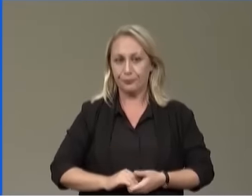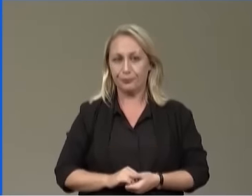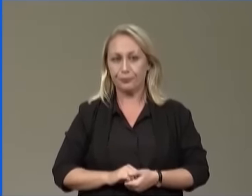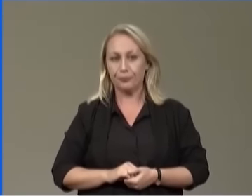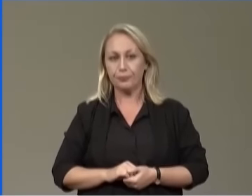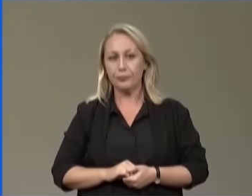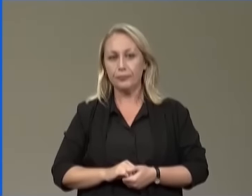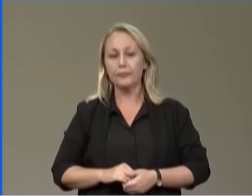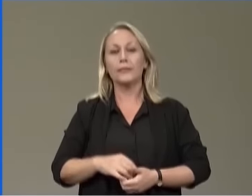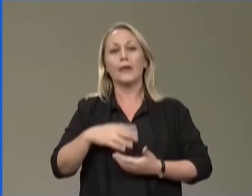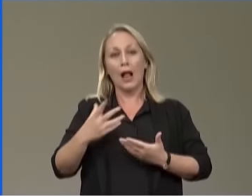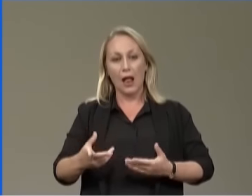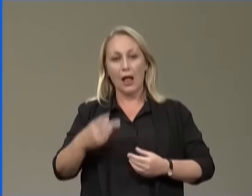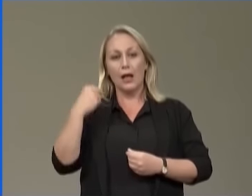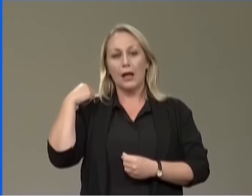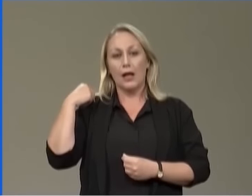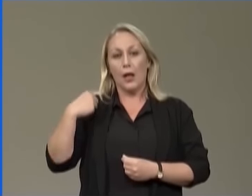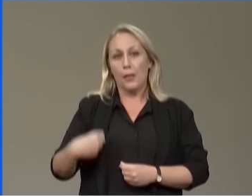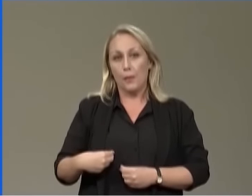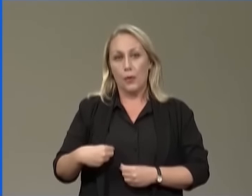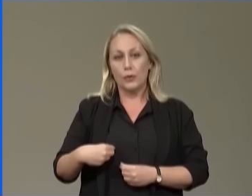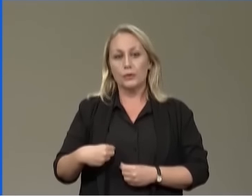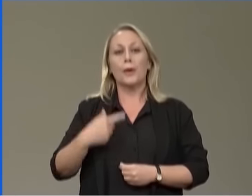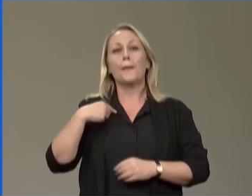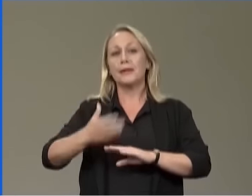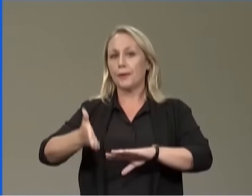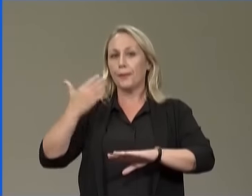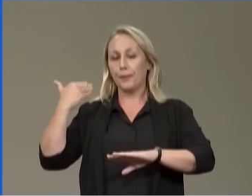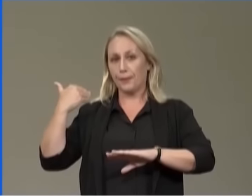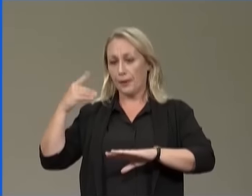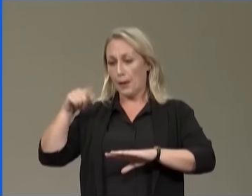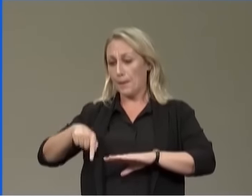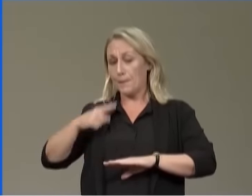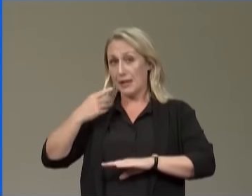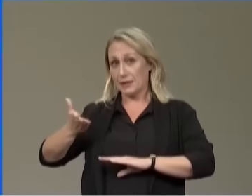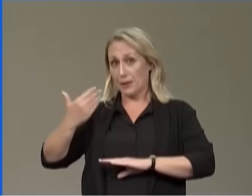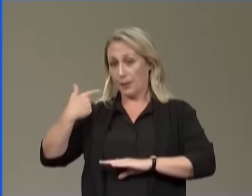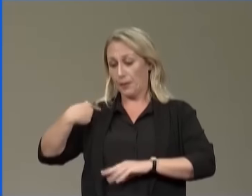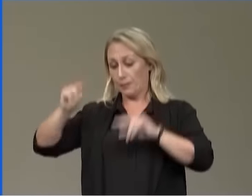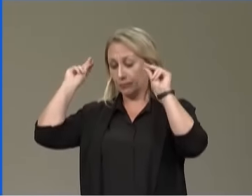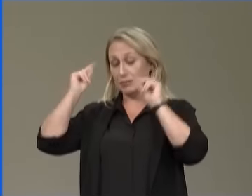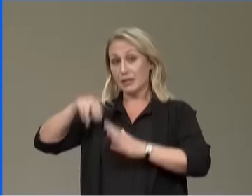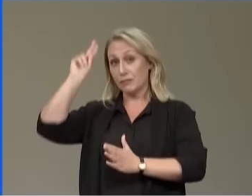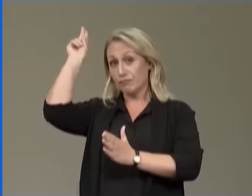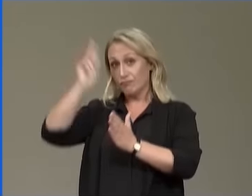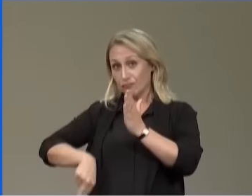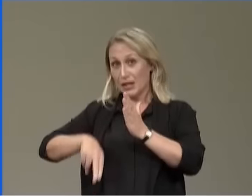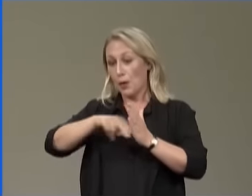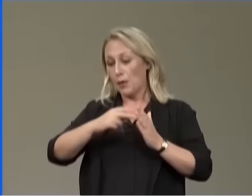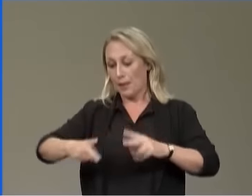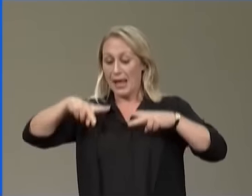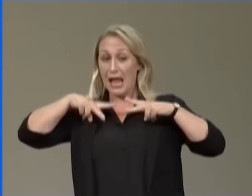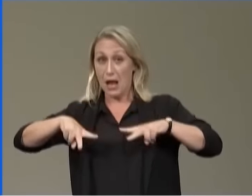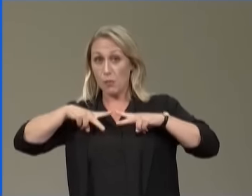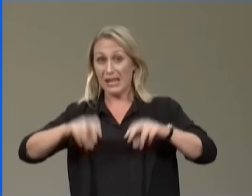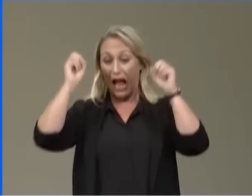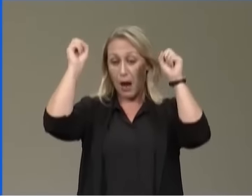μόλις προχθές υπεγράφει κοινή υπουργική απόφαση που δίνει μεγάλη